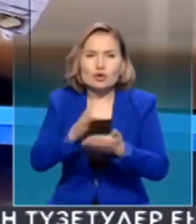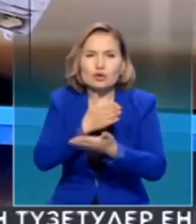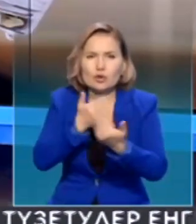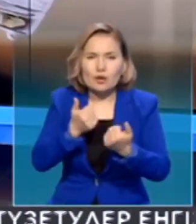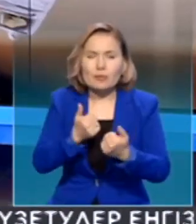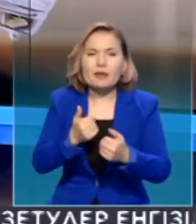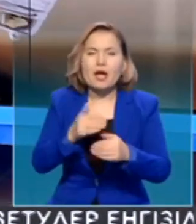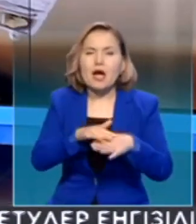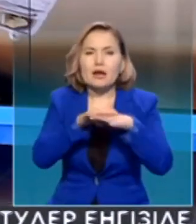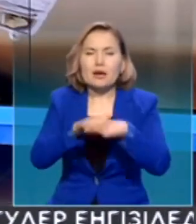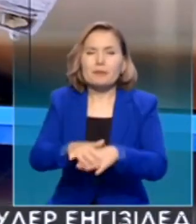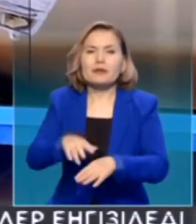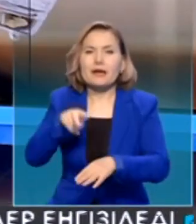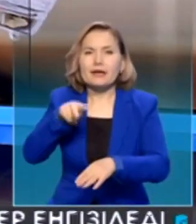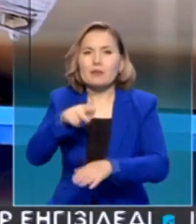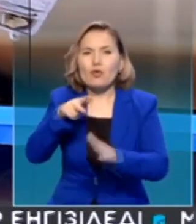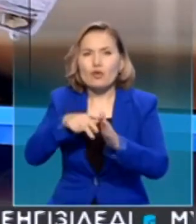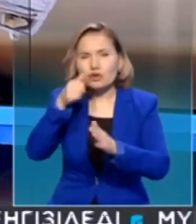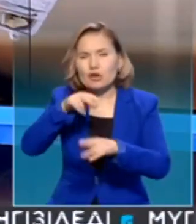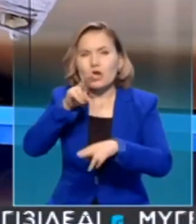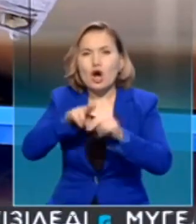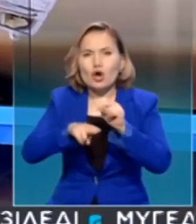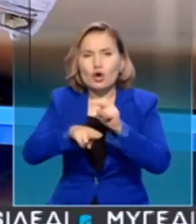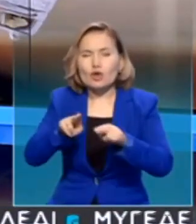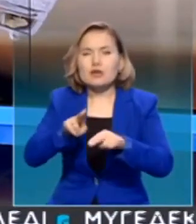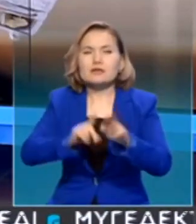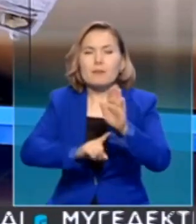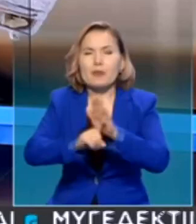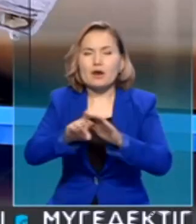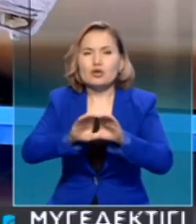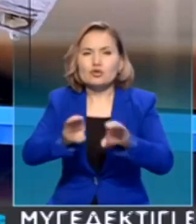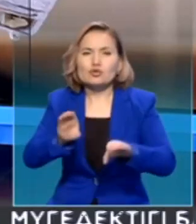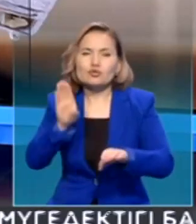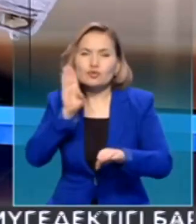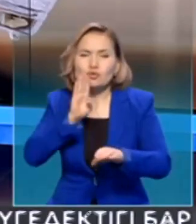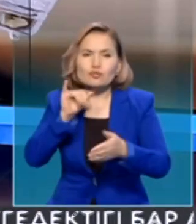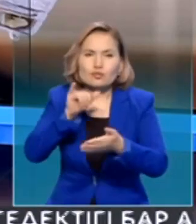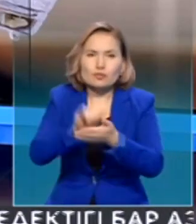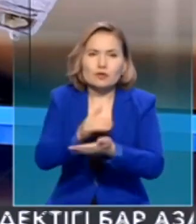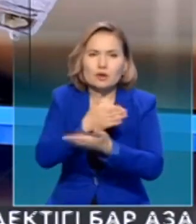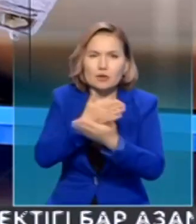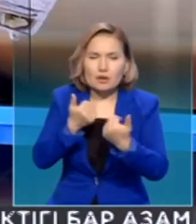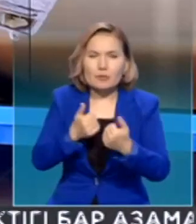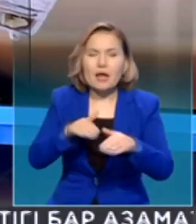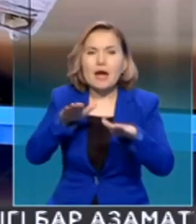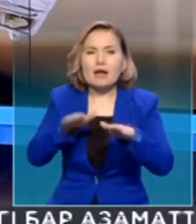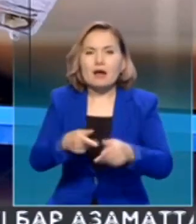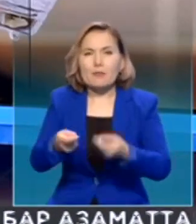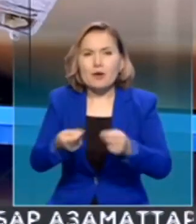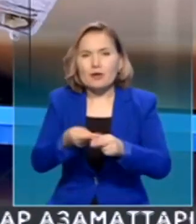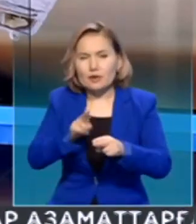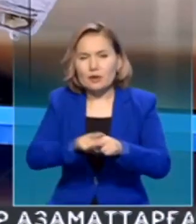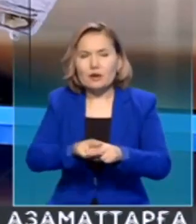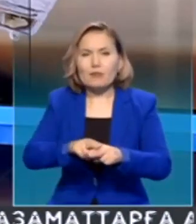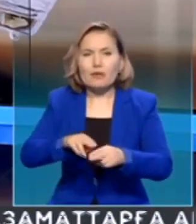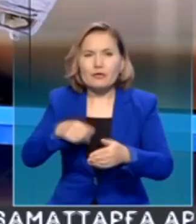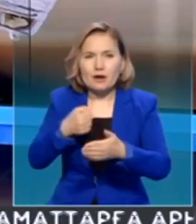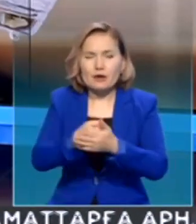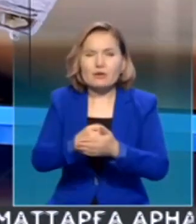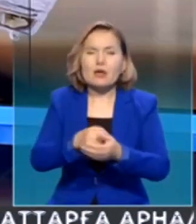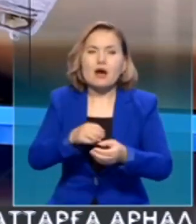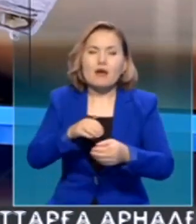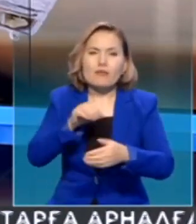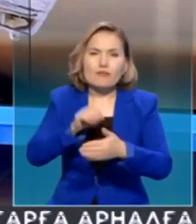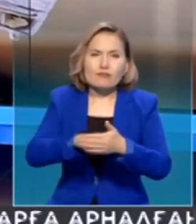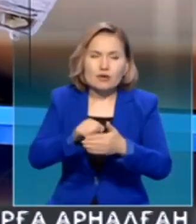бөлініп 2018 жылы құрылысы басталған су жүйесі әлі пайдалануға берілген жоқ. Жергілікті әкімдік осы күнге дейін түрлі